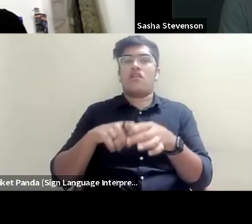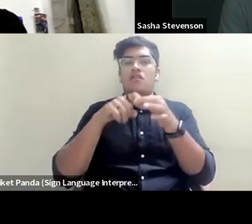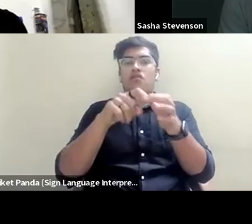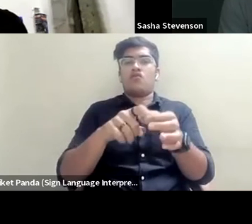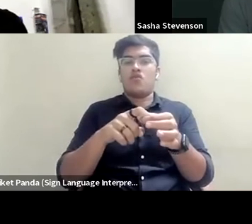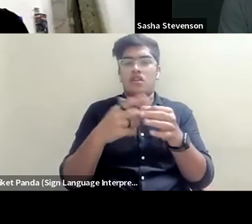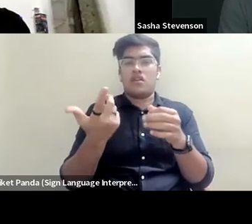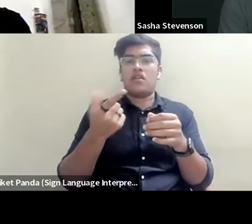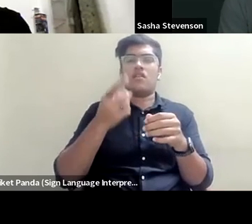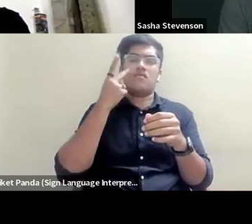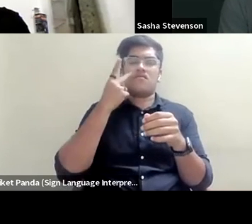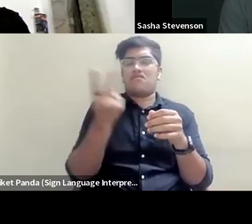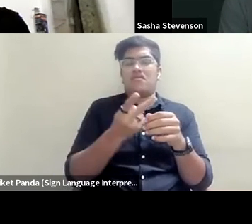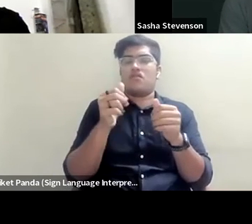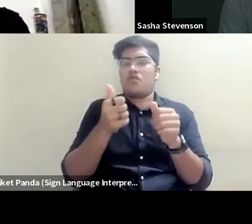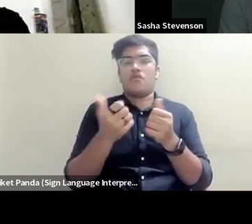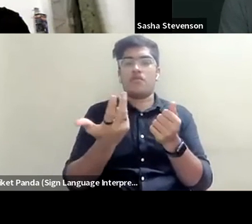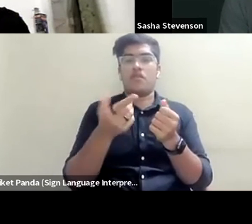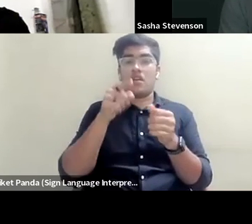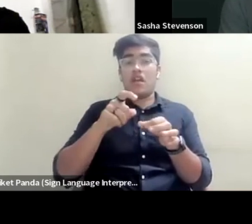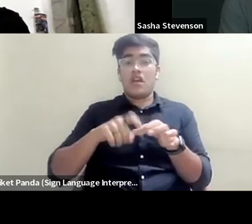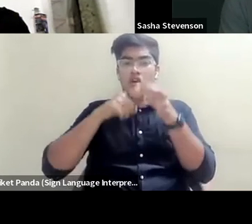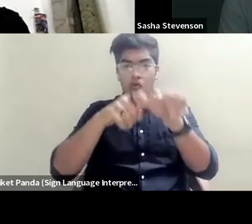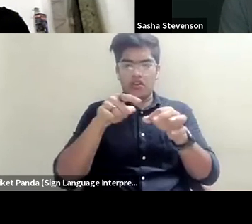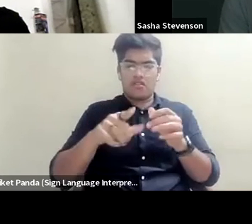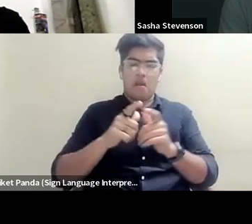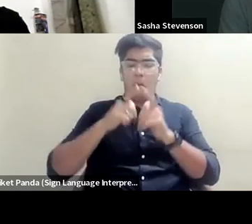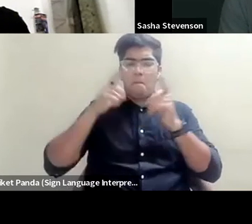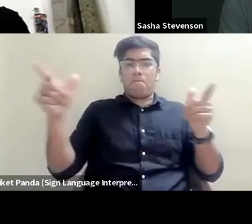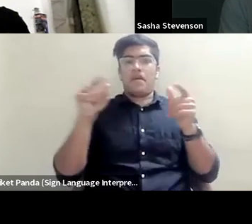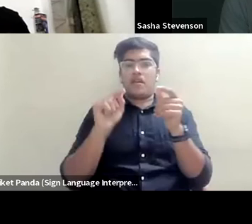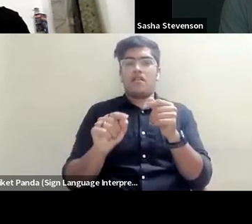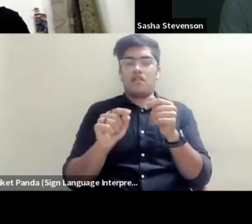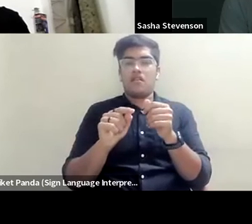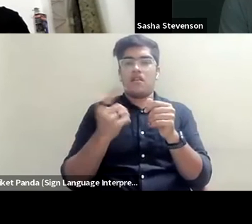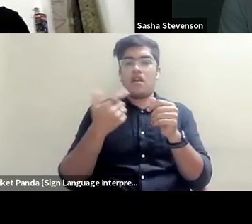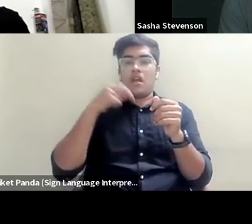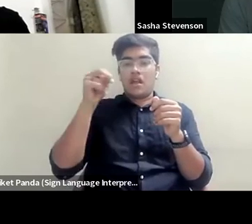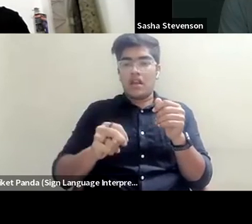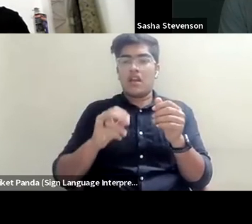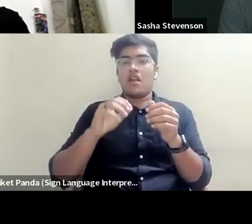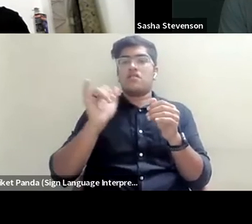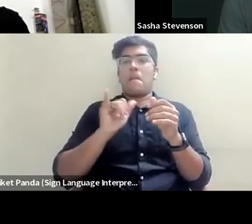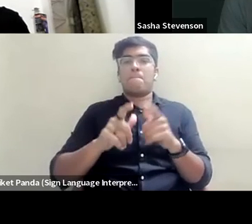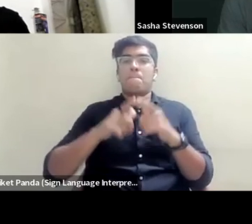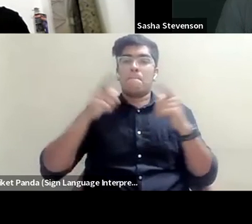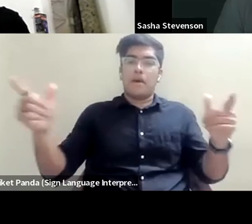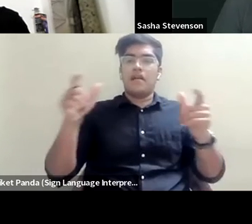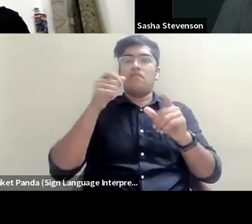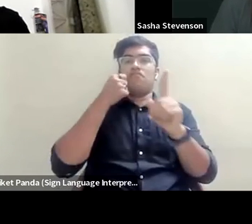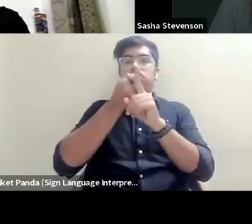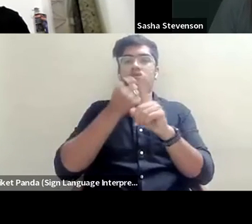ऐसा नहीं देखा जा सकता है. ये बहुत बड़ा सवाल है और इसके लिए बहुत बड़ा मास मूवमेंट लगेगा. और भीम